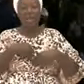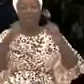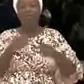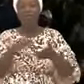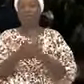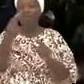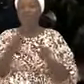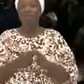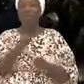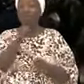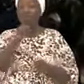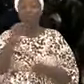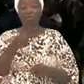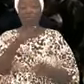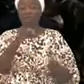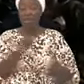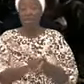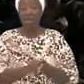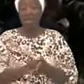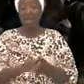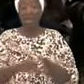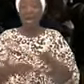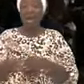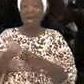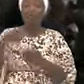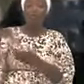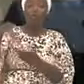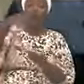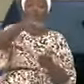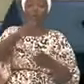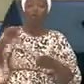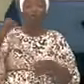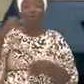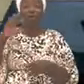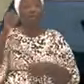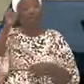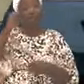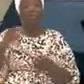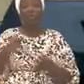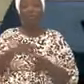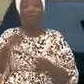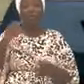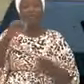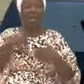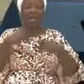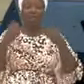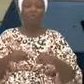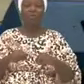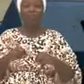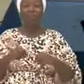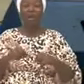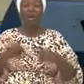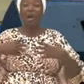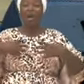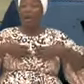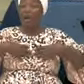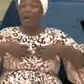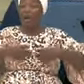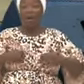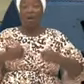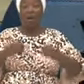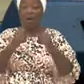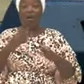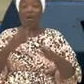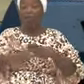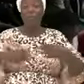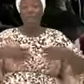non seulement cela les fusions de son esprit revenue la bonne santé 4